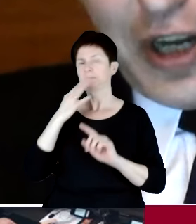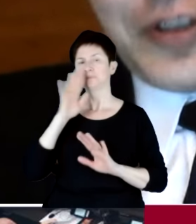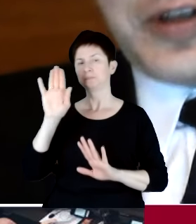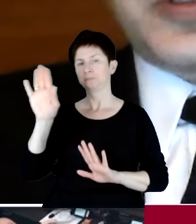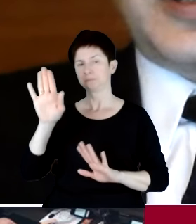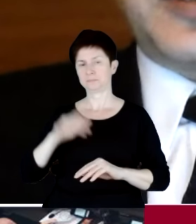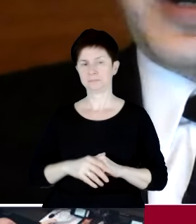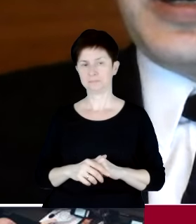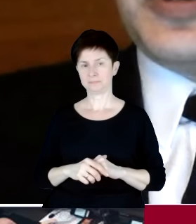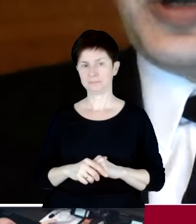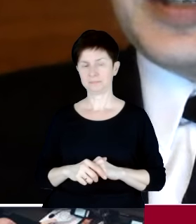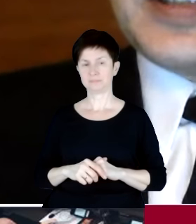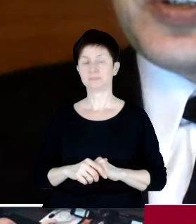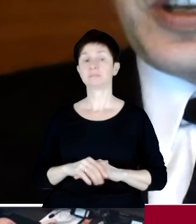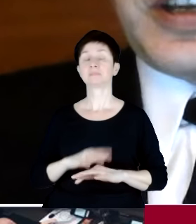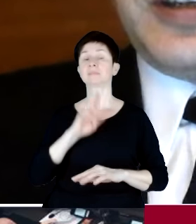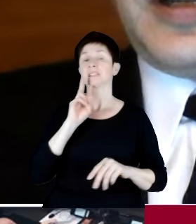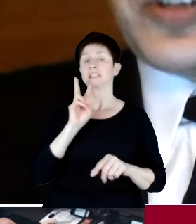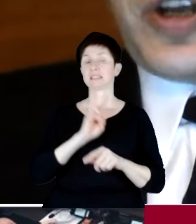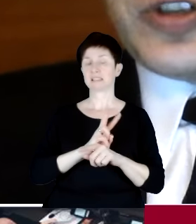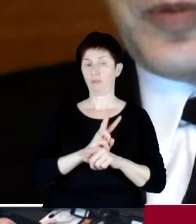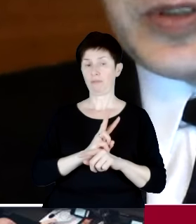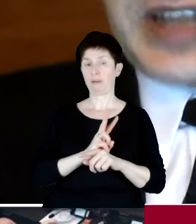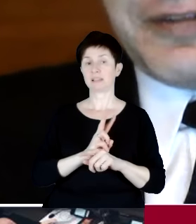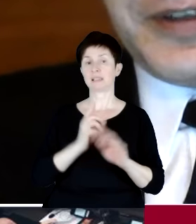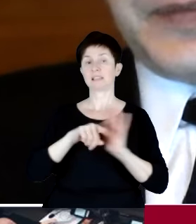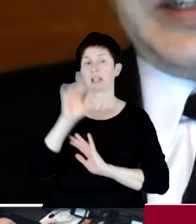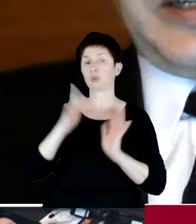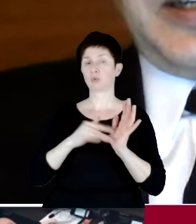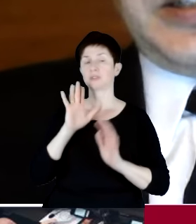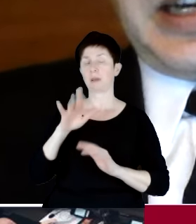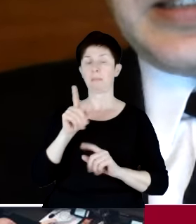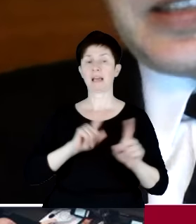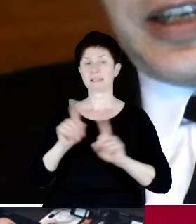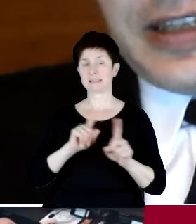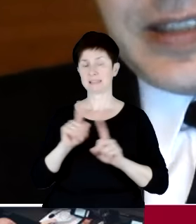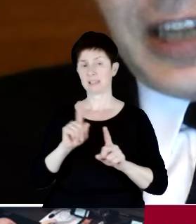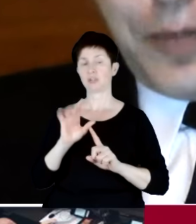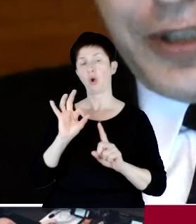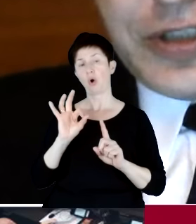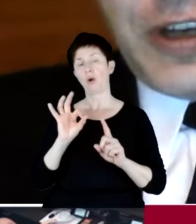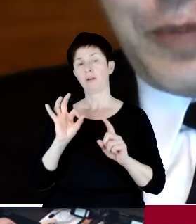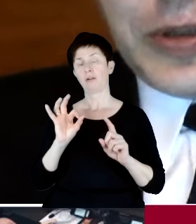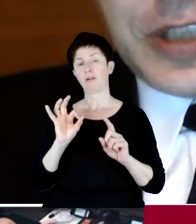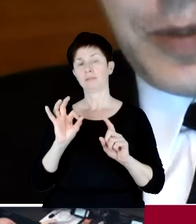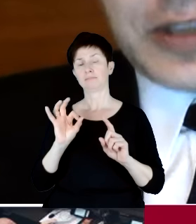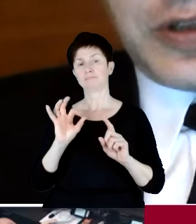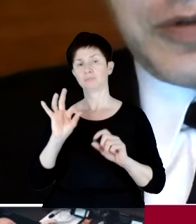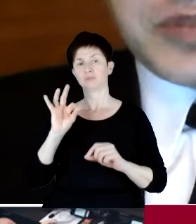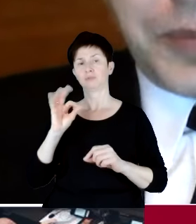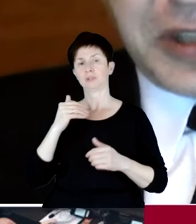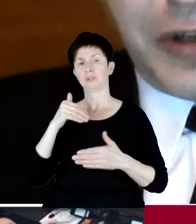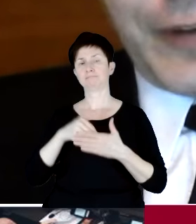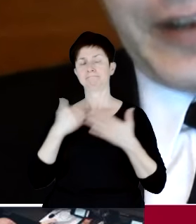ta wiarygodność tak, ma ogromne znaczenie, jeżeli chodzi o postawy. Teraz scena polityczna w Polsce jest